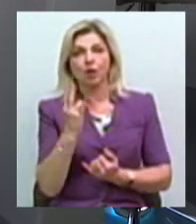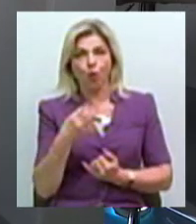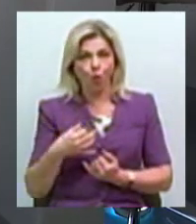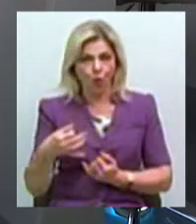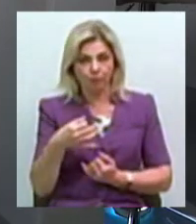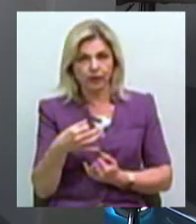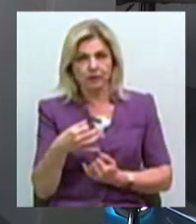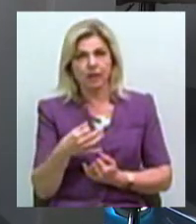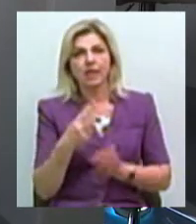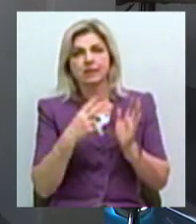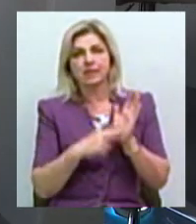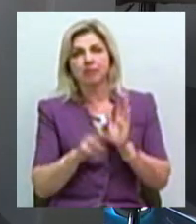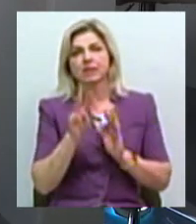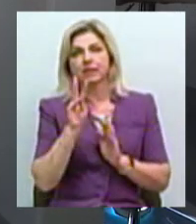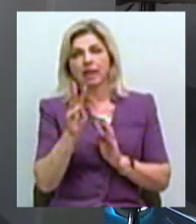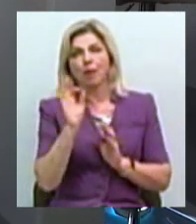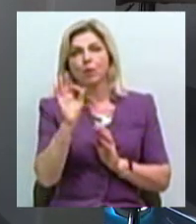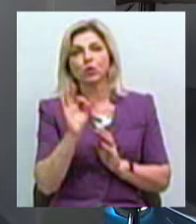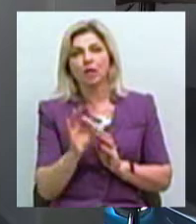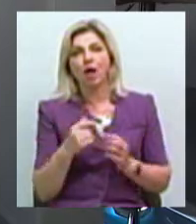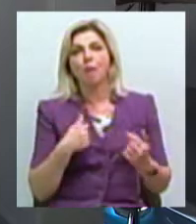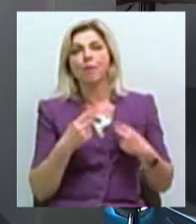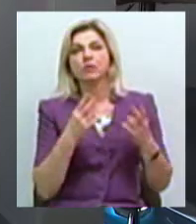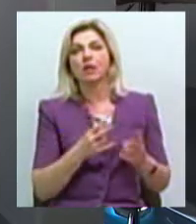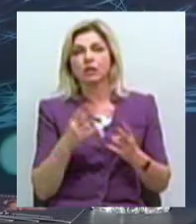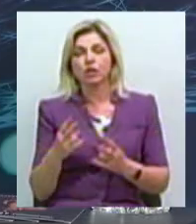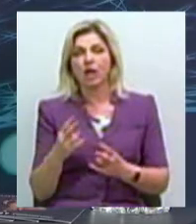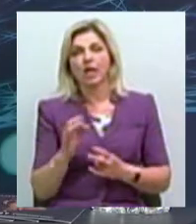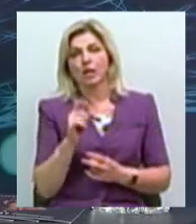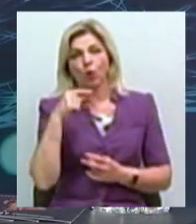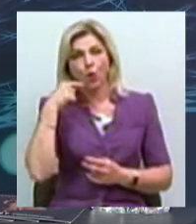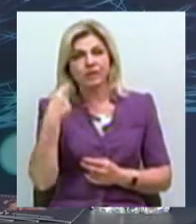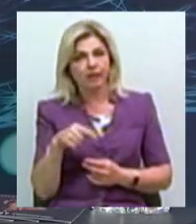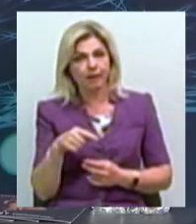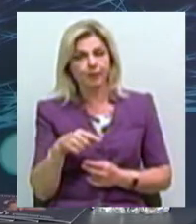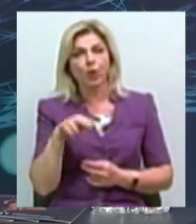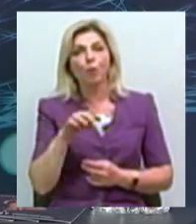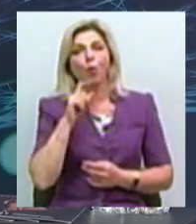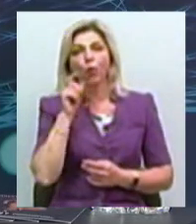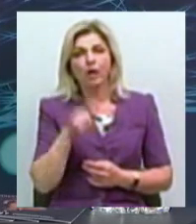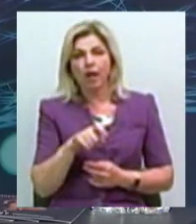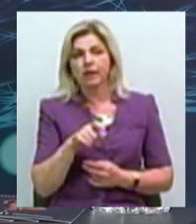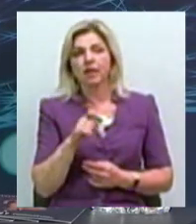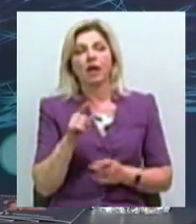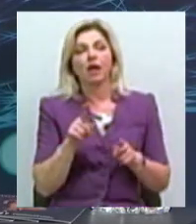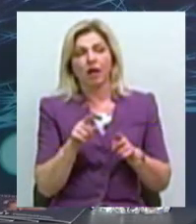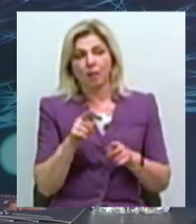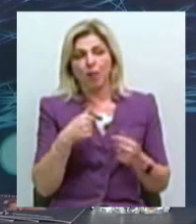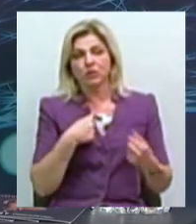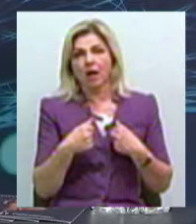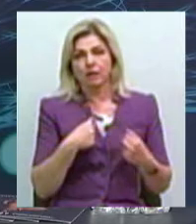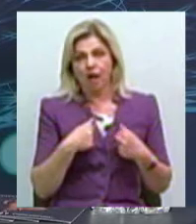область, 73% пострадавших – это пострадавшие из России. По Украине цифра не намного отличается